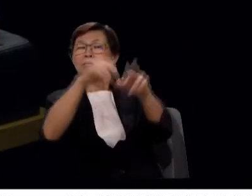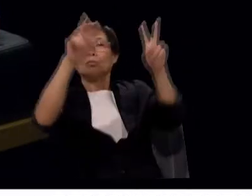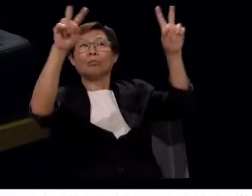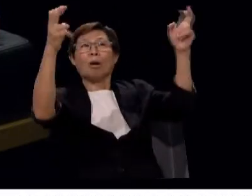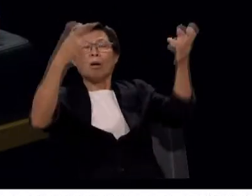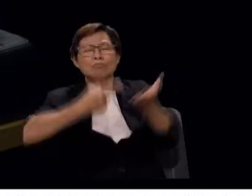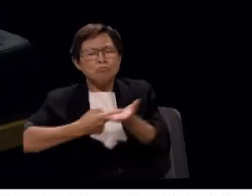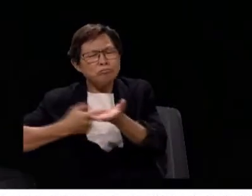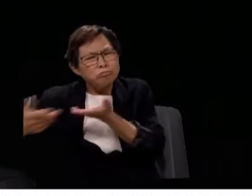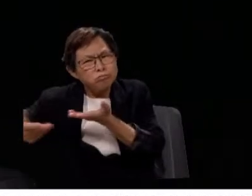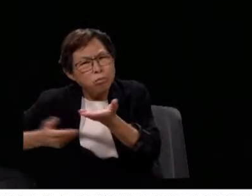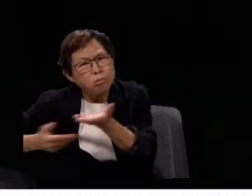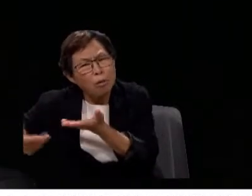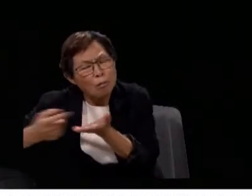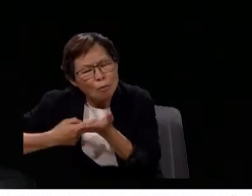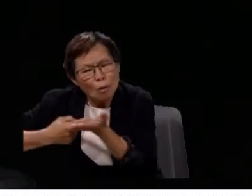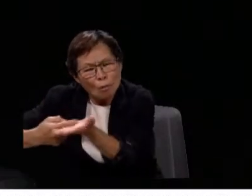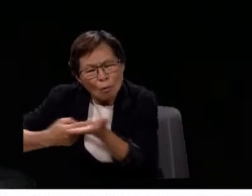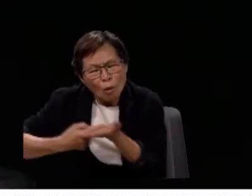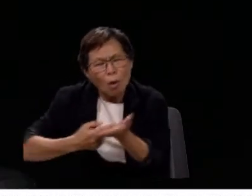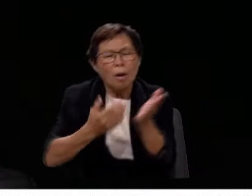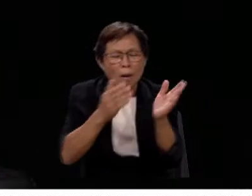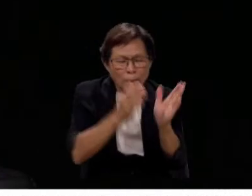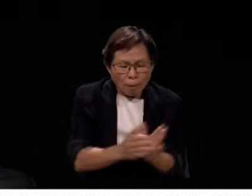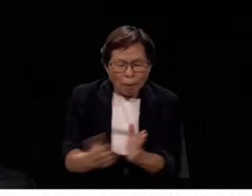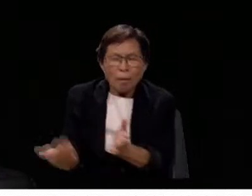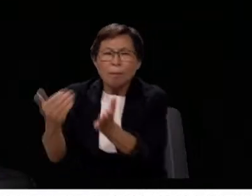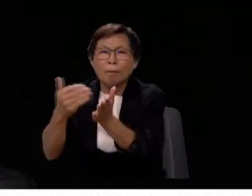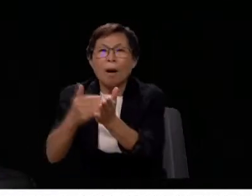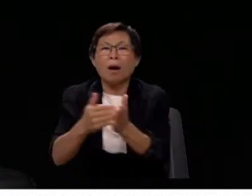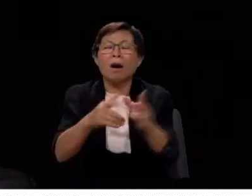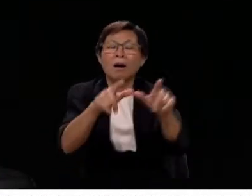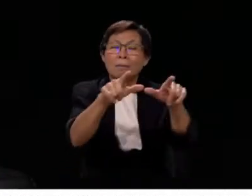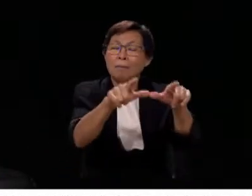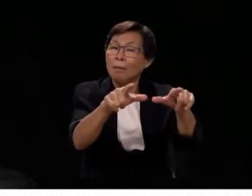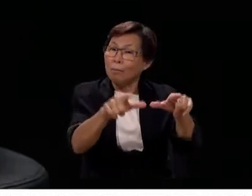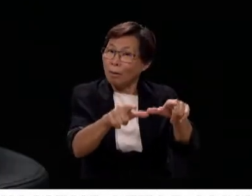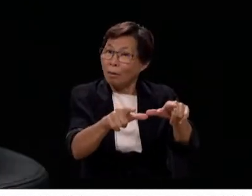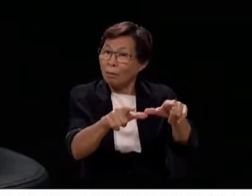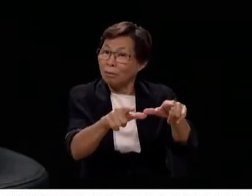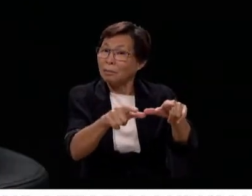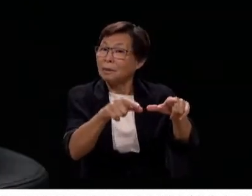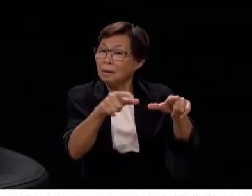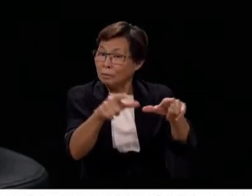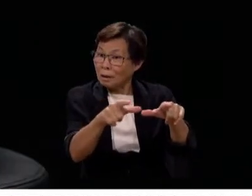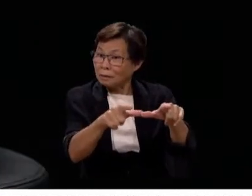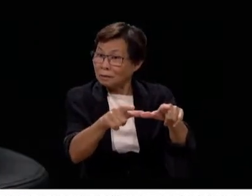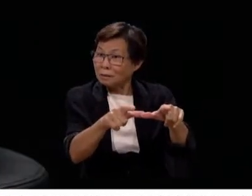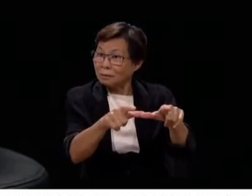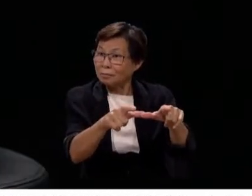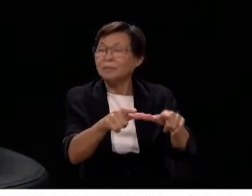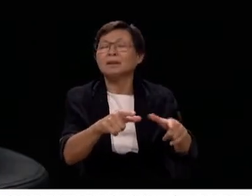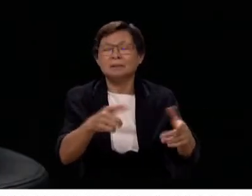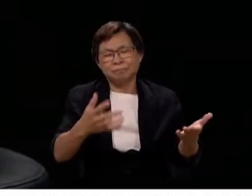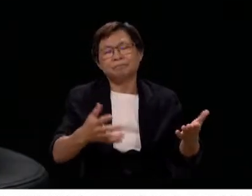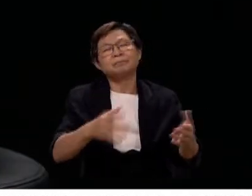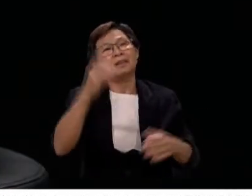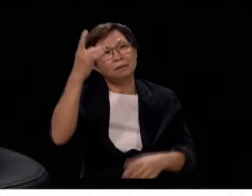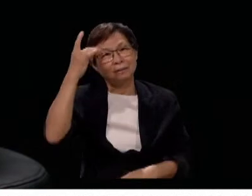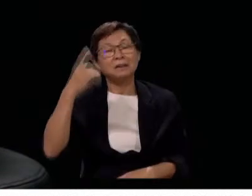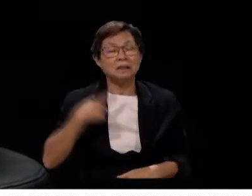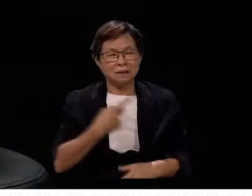konteks merundingkan penstrukturan semula causes ini memang ya kita akan ngambil segala kemungkinan